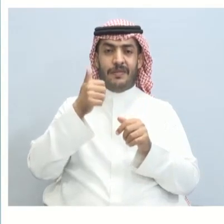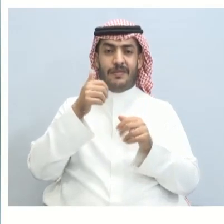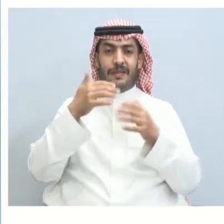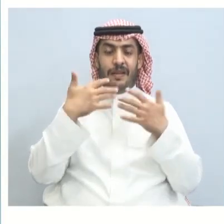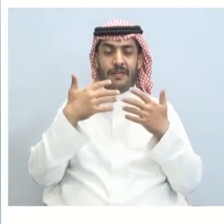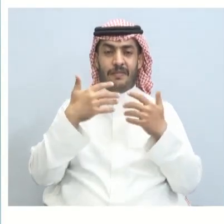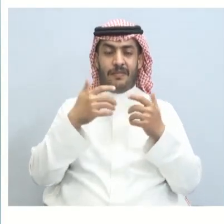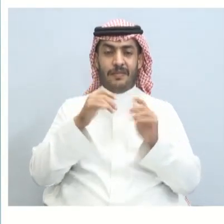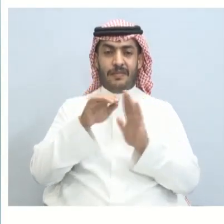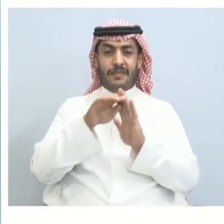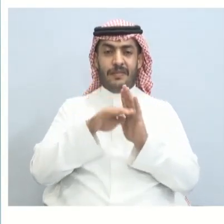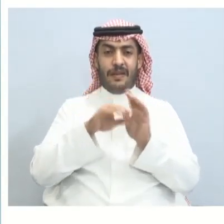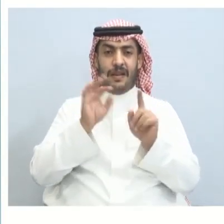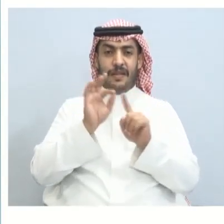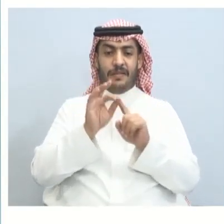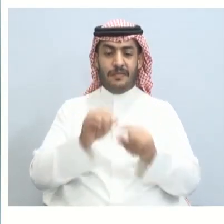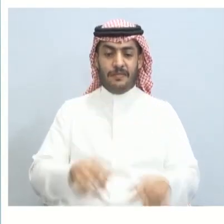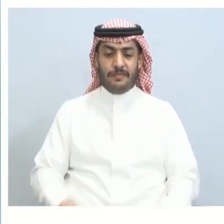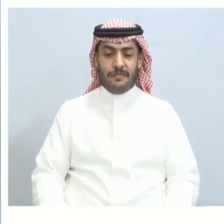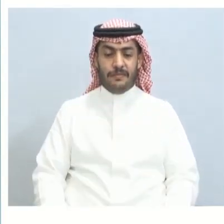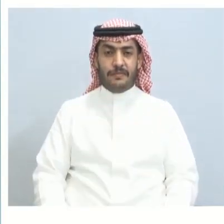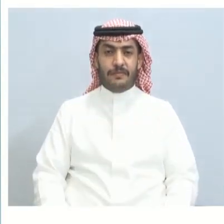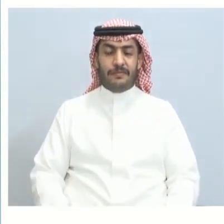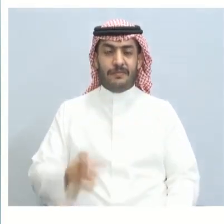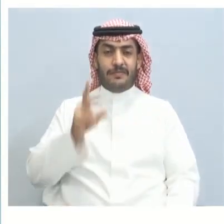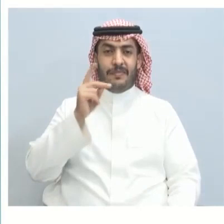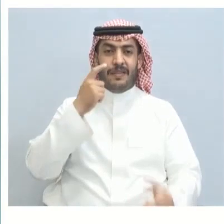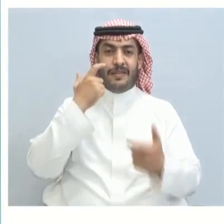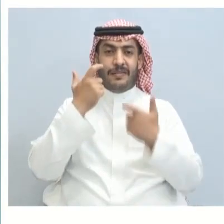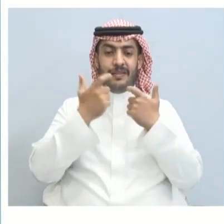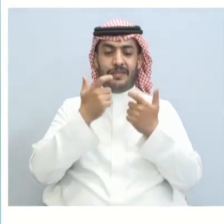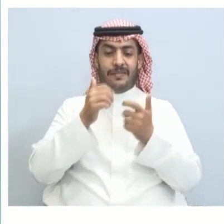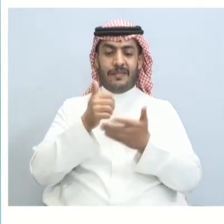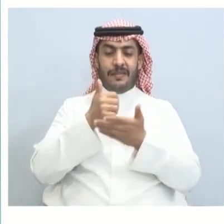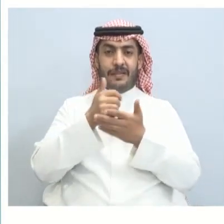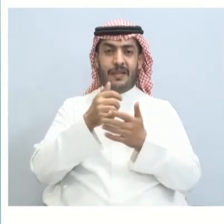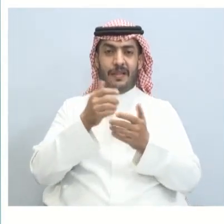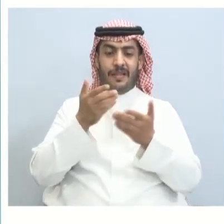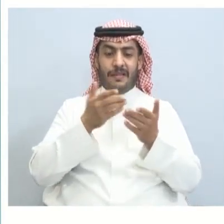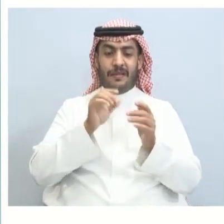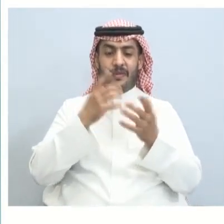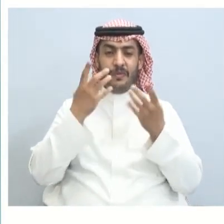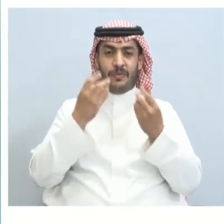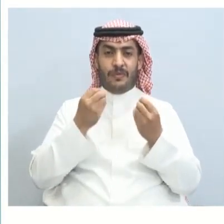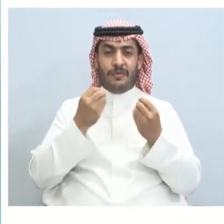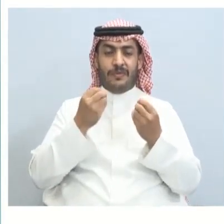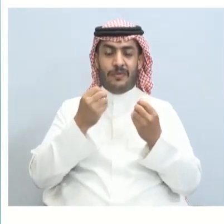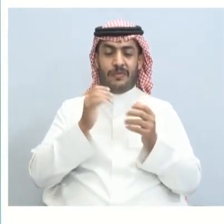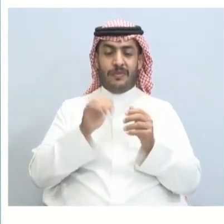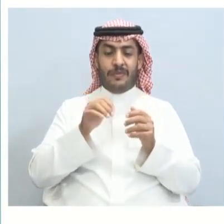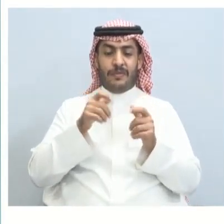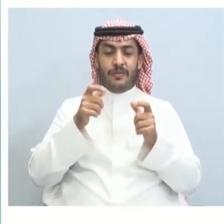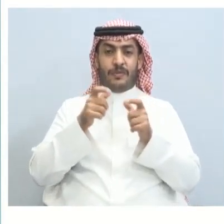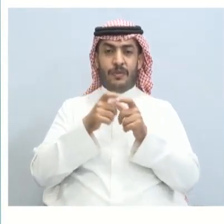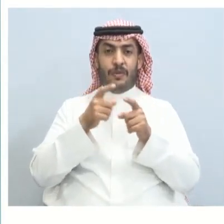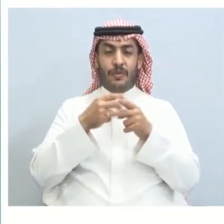بالقرار او بالهدف ايضا الاشراف على تقديم الضيافه اثناء فتره الراحه اذا قد يكون هنالك اجتماع